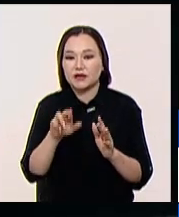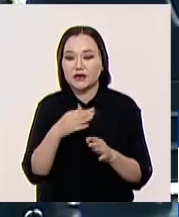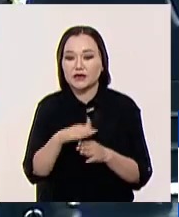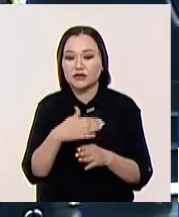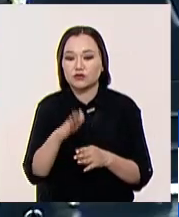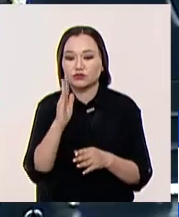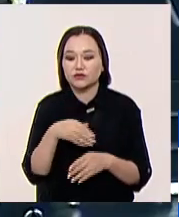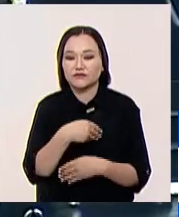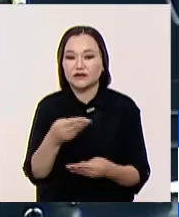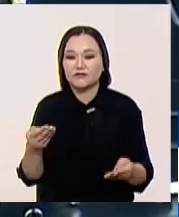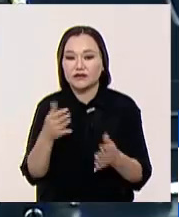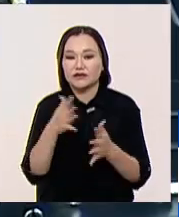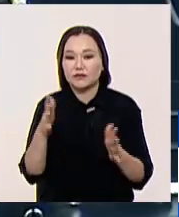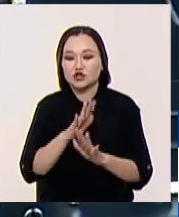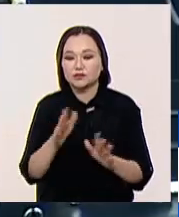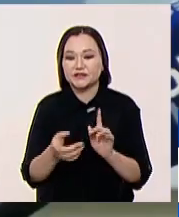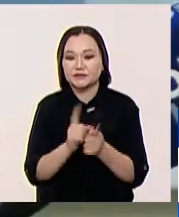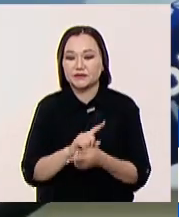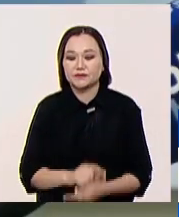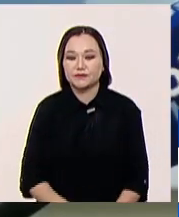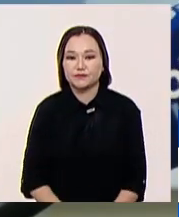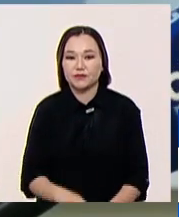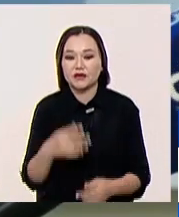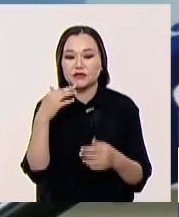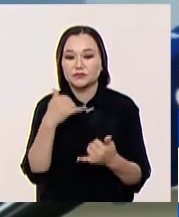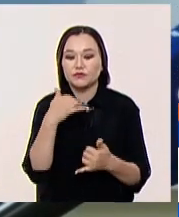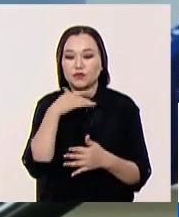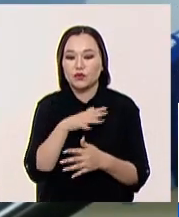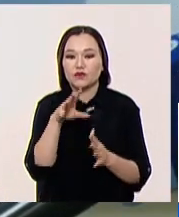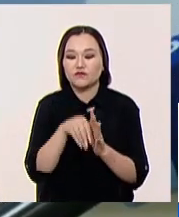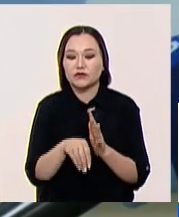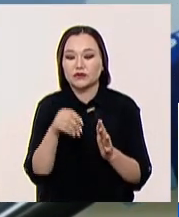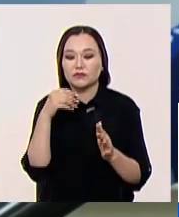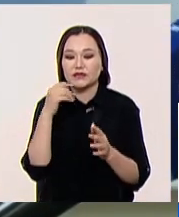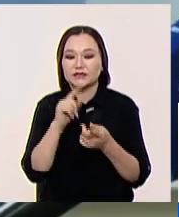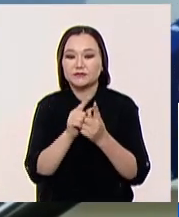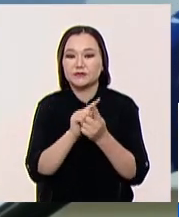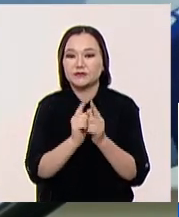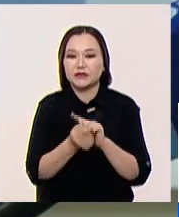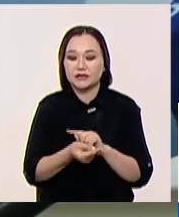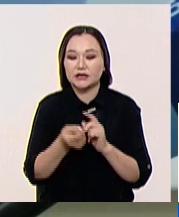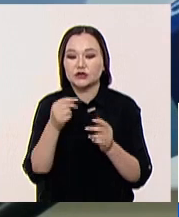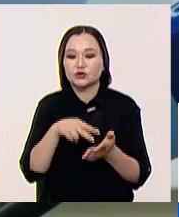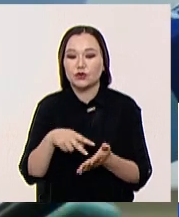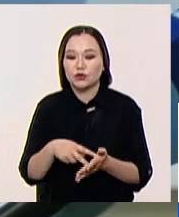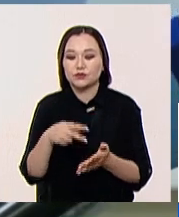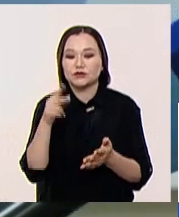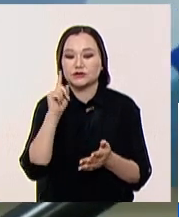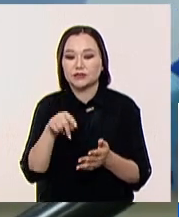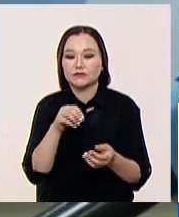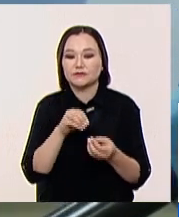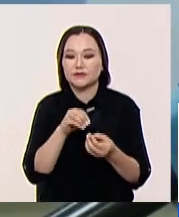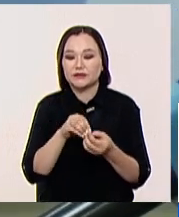кредиты будут выдавать с небольшими изменениями. Сейчас немного внесли изменения в части того, что стоимость определена та